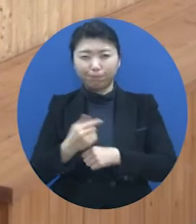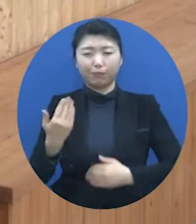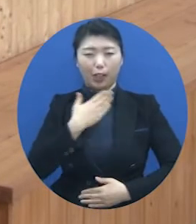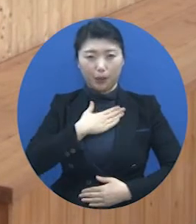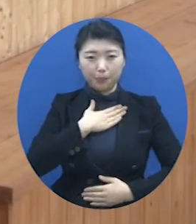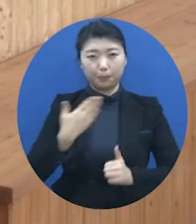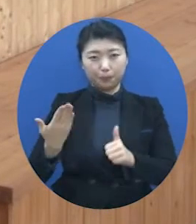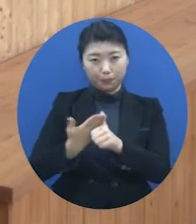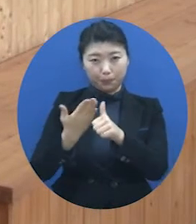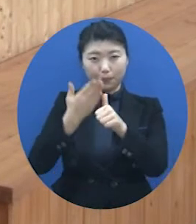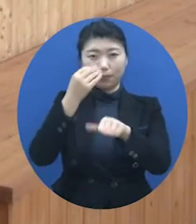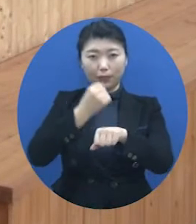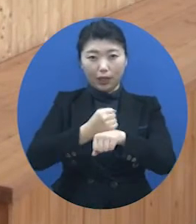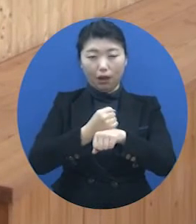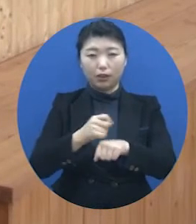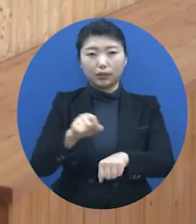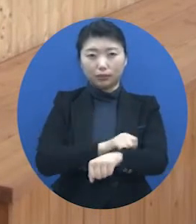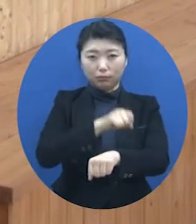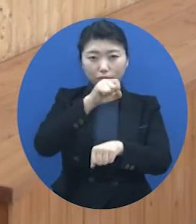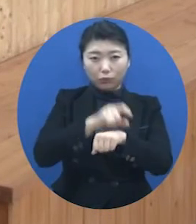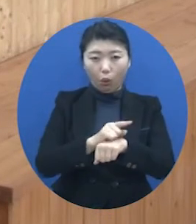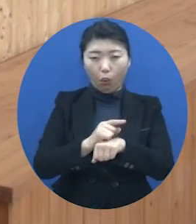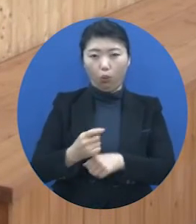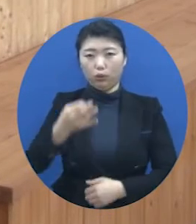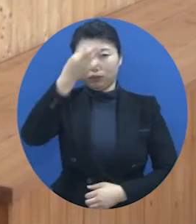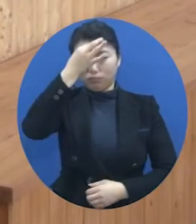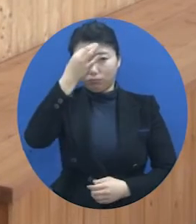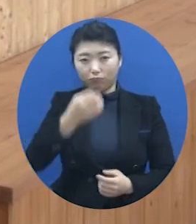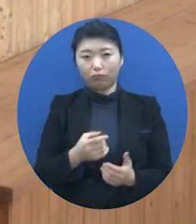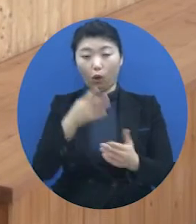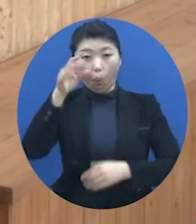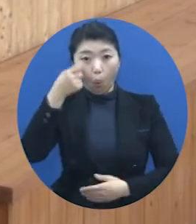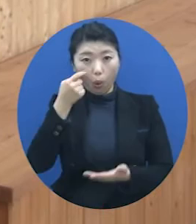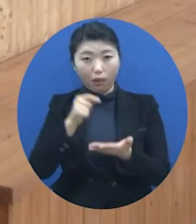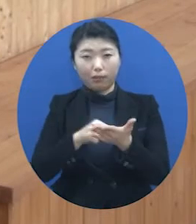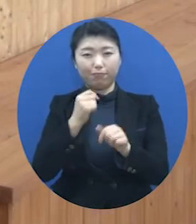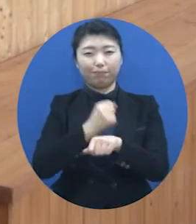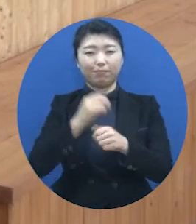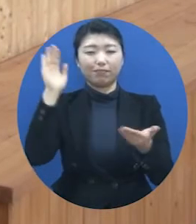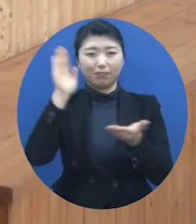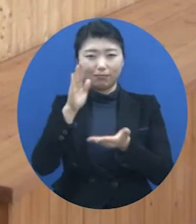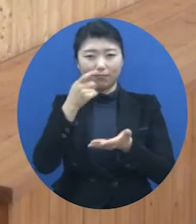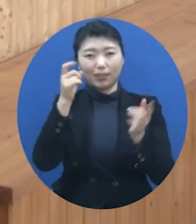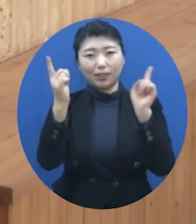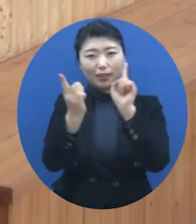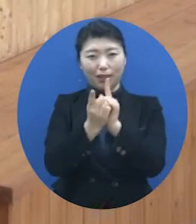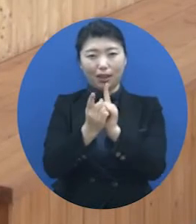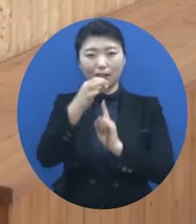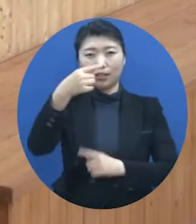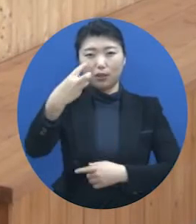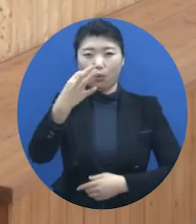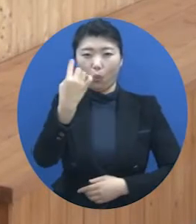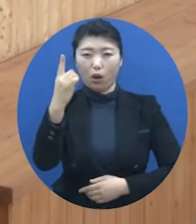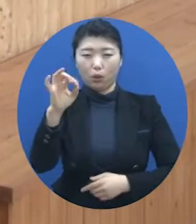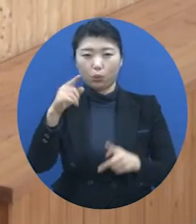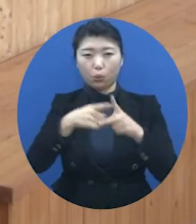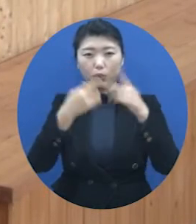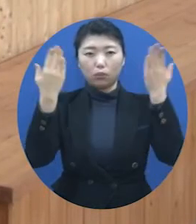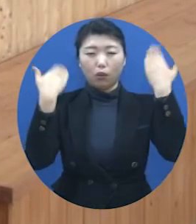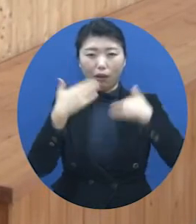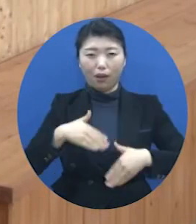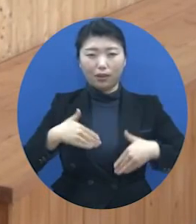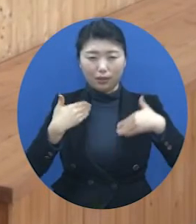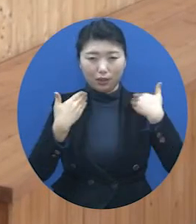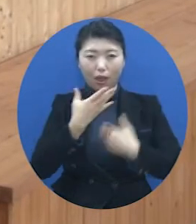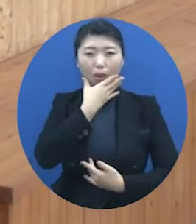기르고 방과 후 교육을 통해 소질과 적성을 개발하는 친구들을 만나봤는데요. 앞으로도 우리 을왕초등학교 학생들이